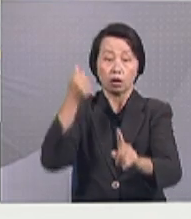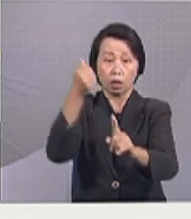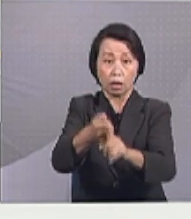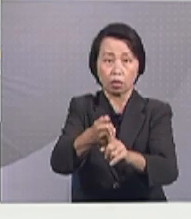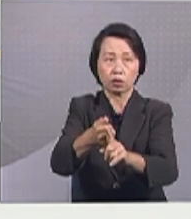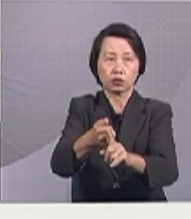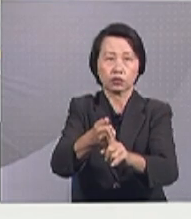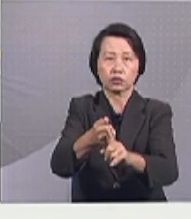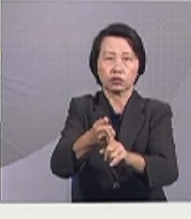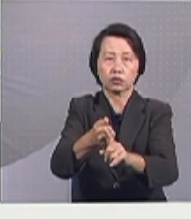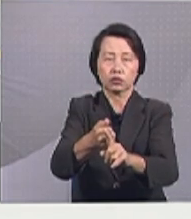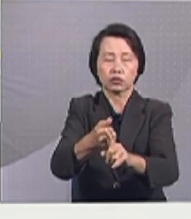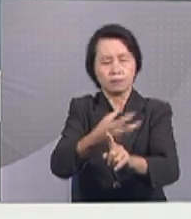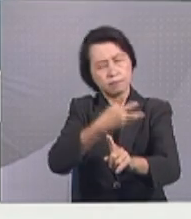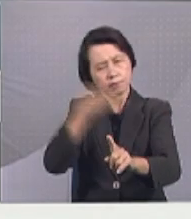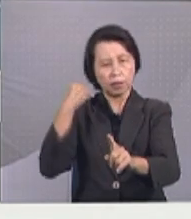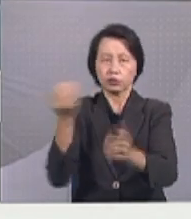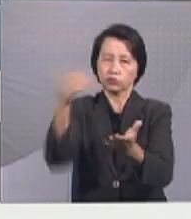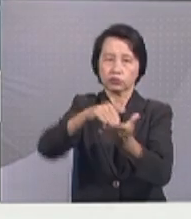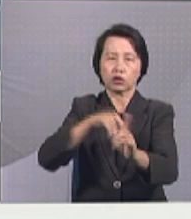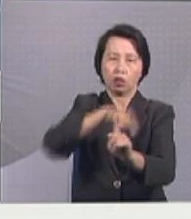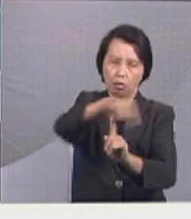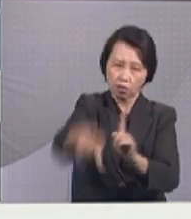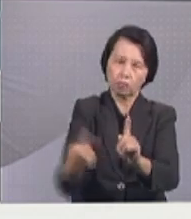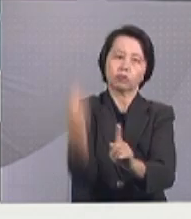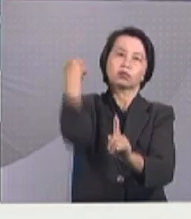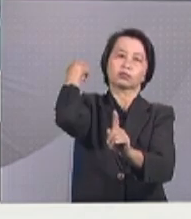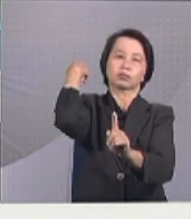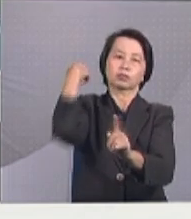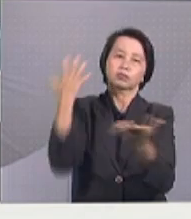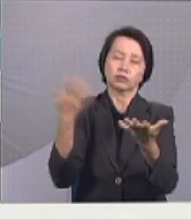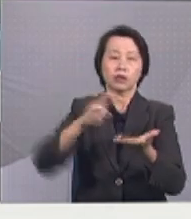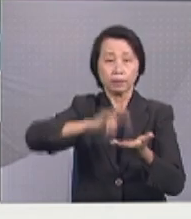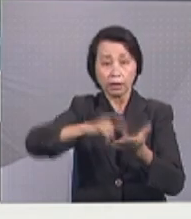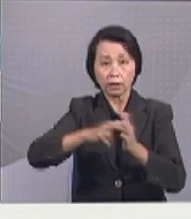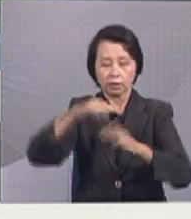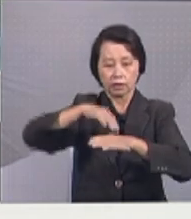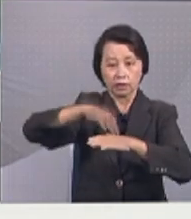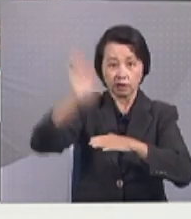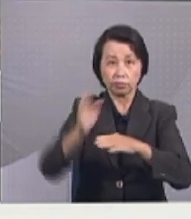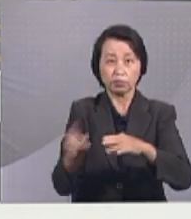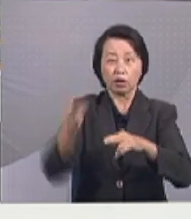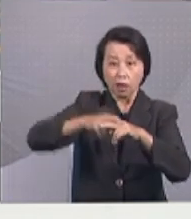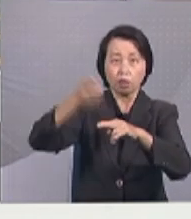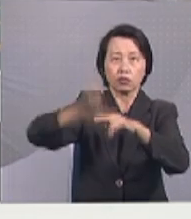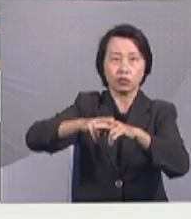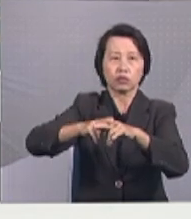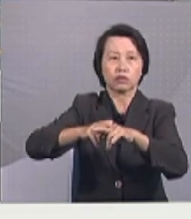diarahkan berpatah balik. Maknanya, lebih daripada sekali ganda